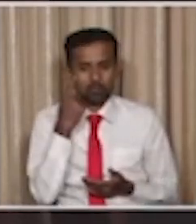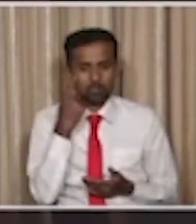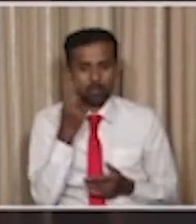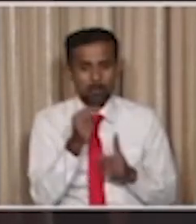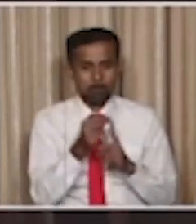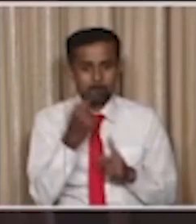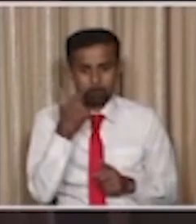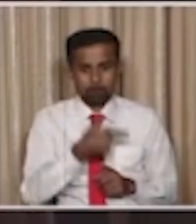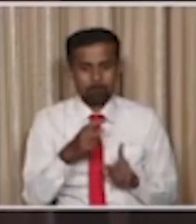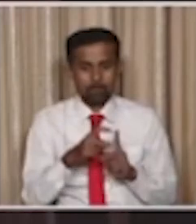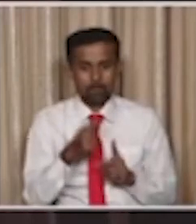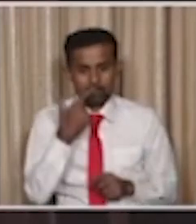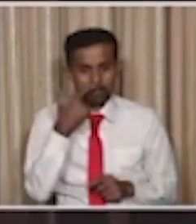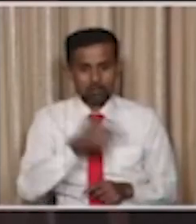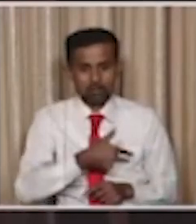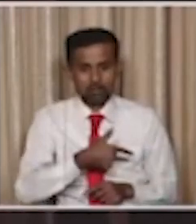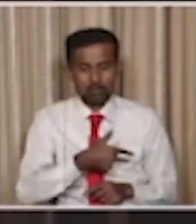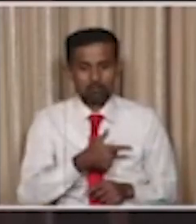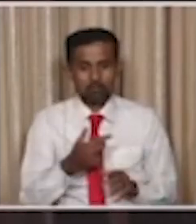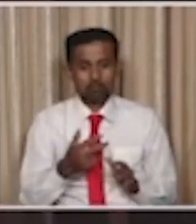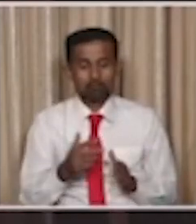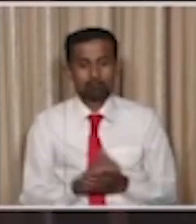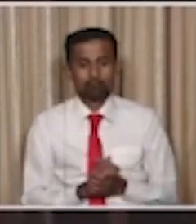පෙට්‍රල් ඩීසල් වලට මේ වැට්